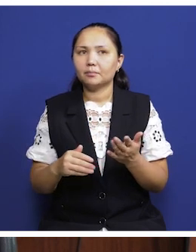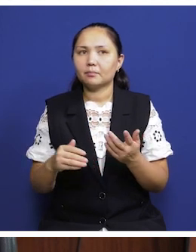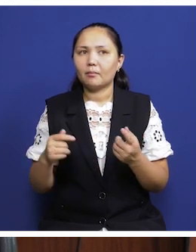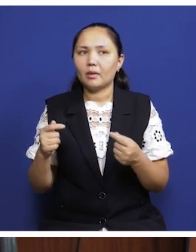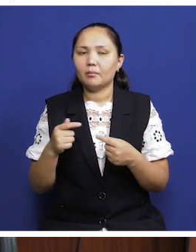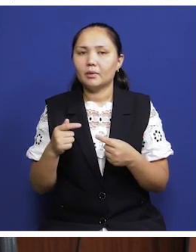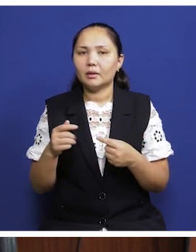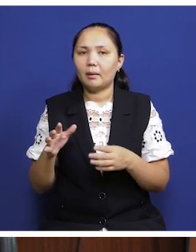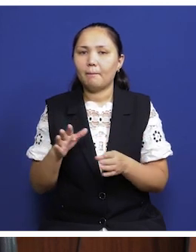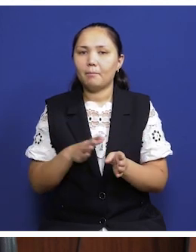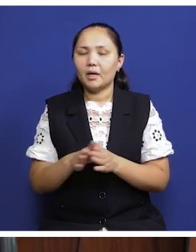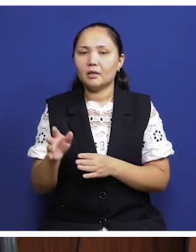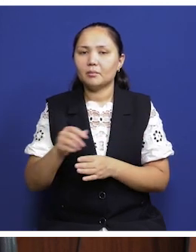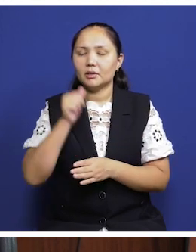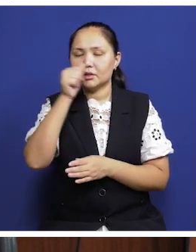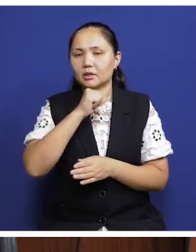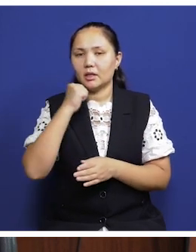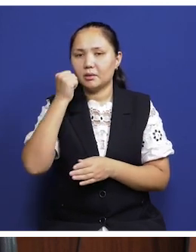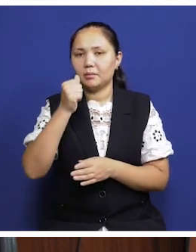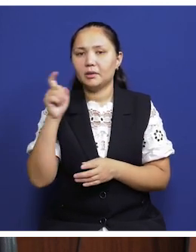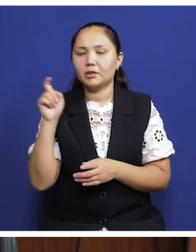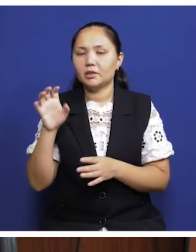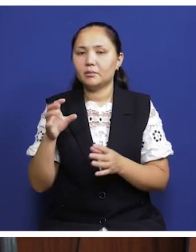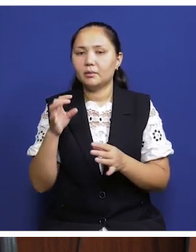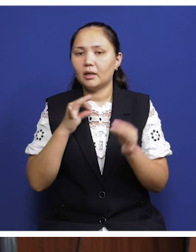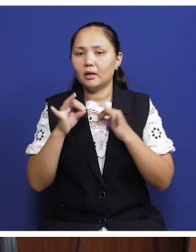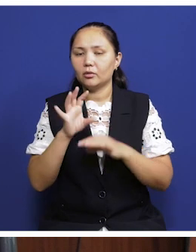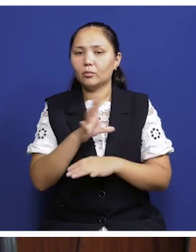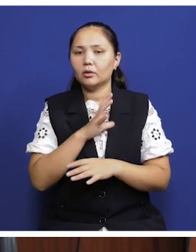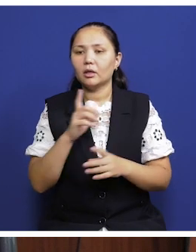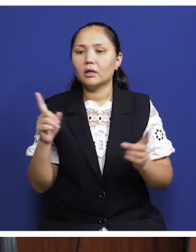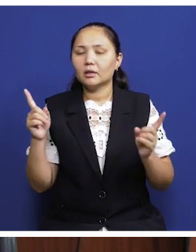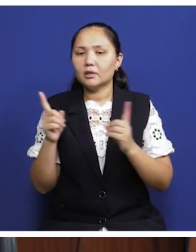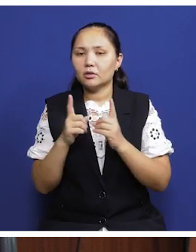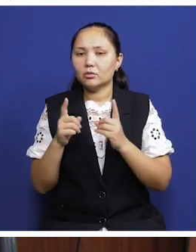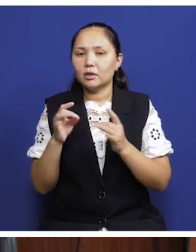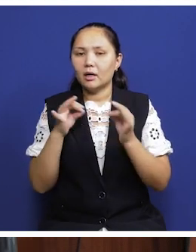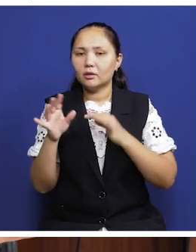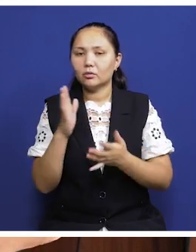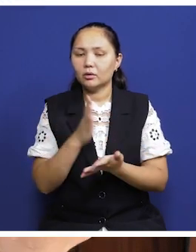енді әр жылдар бойынша өзі есе беріп халықпен кездесулерде оның бәрі атқарылғандар бойынша